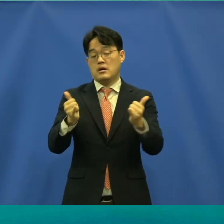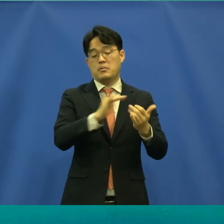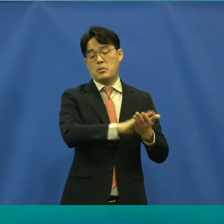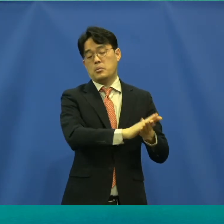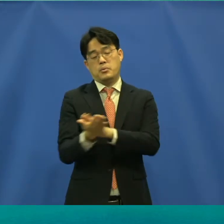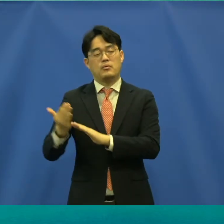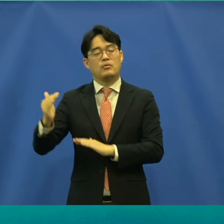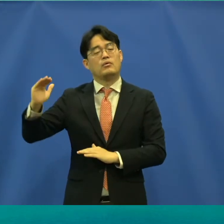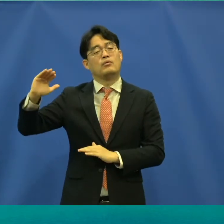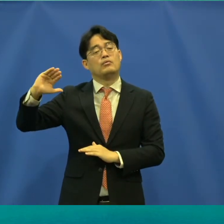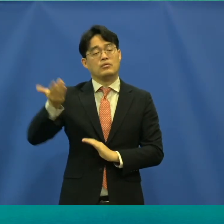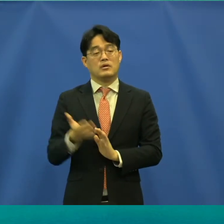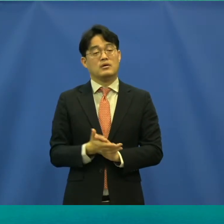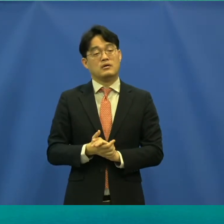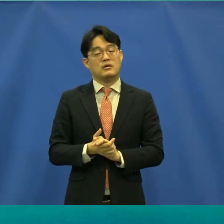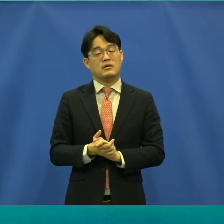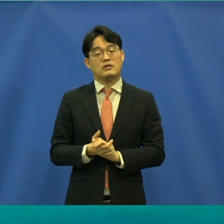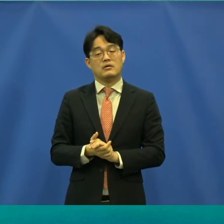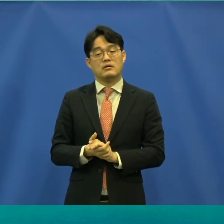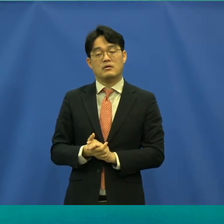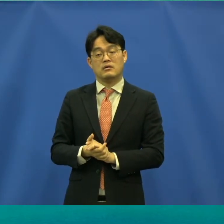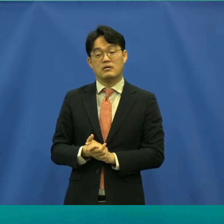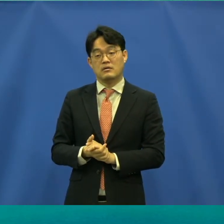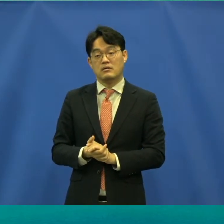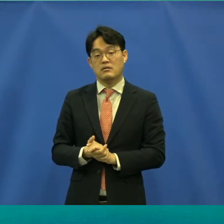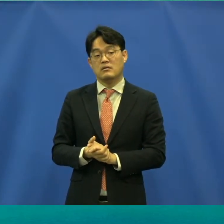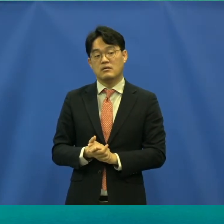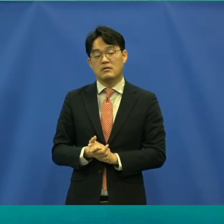말씀은 창조죠.